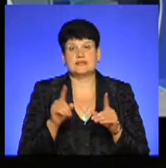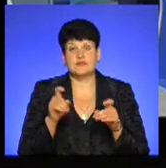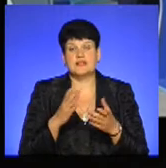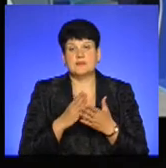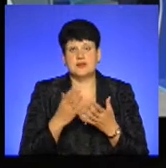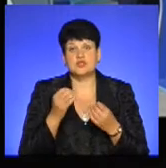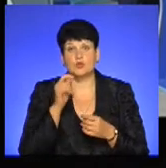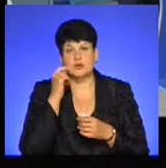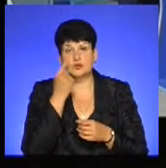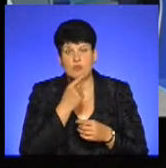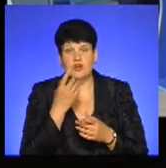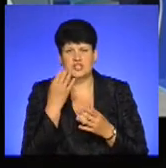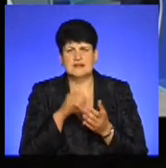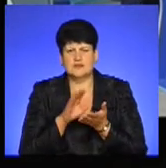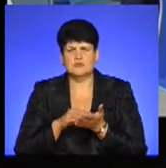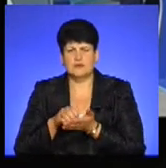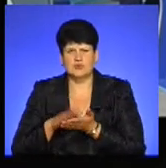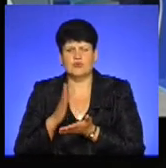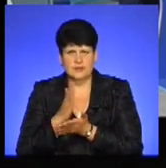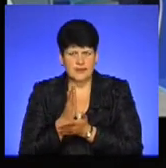ще зареєстрував кілька предметів, то він може